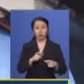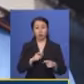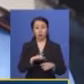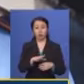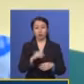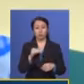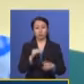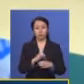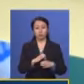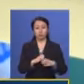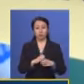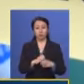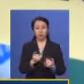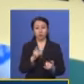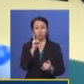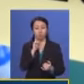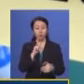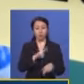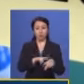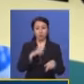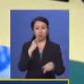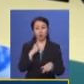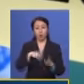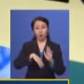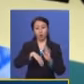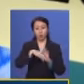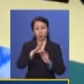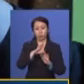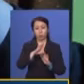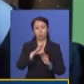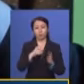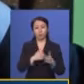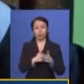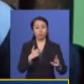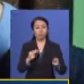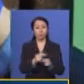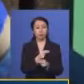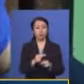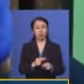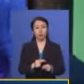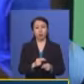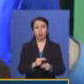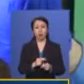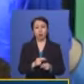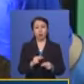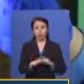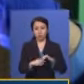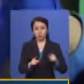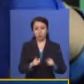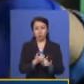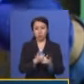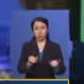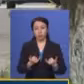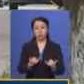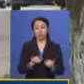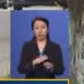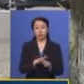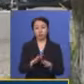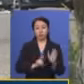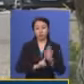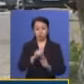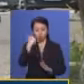для удобства. Полицейские подчеркивают, один из лучших методов профилактики краж – это исключение условий для их совершения. Всего